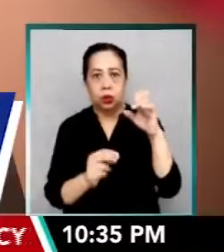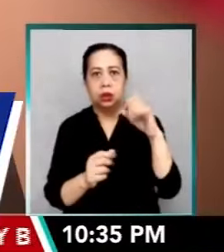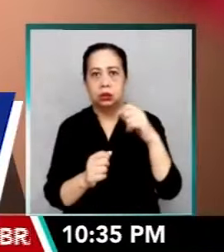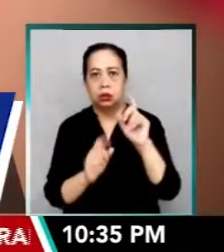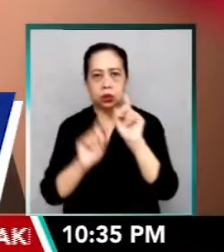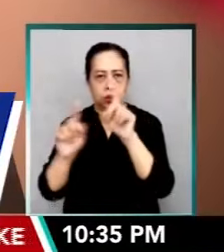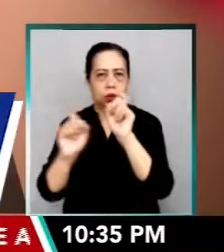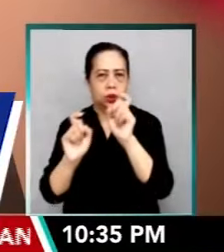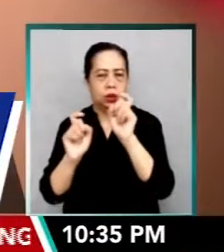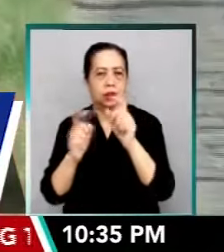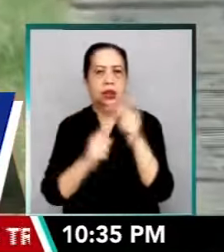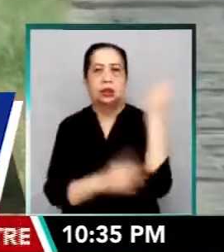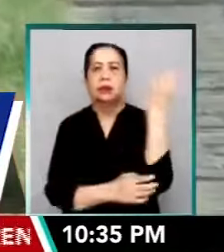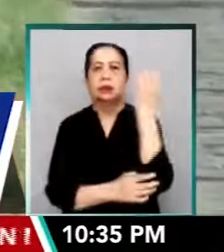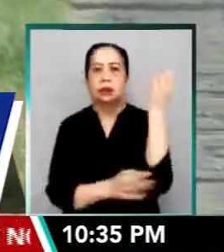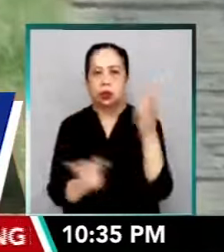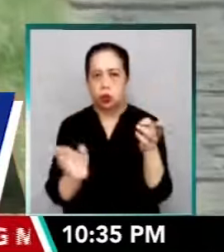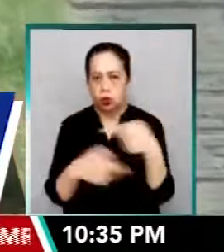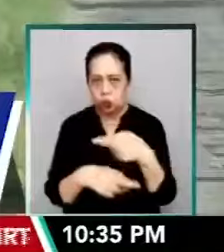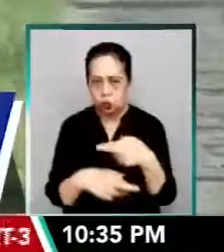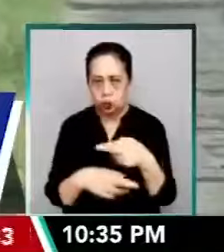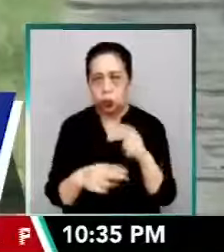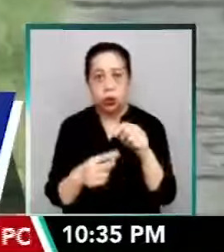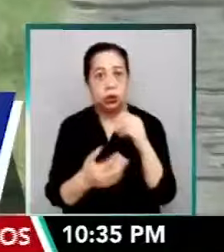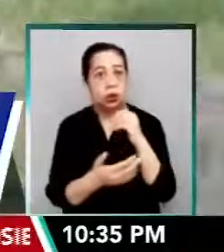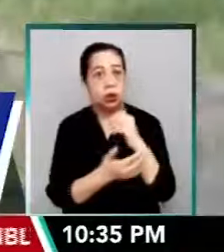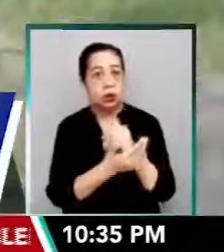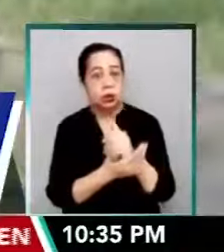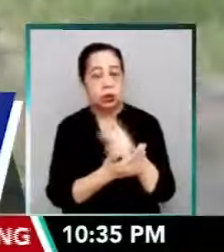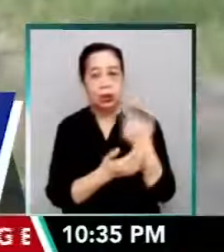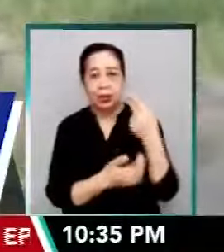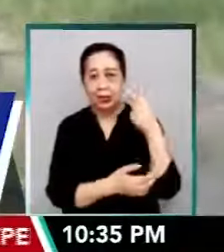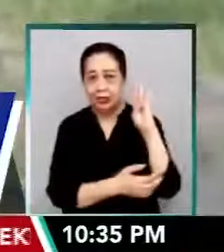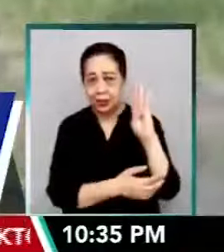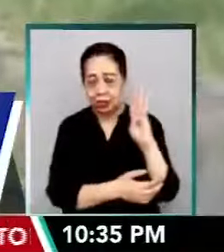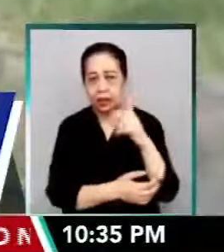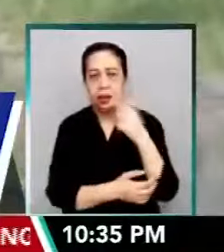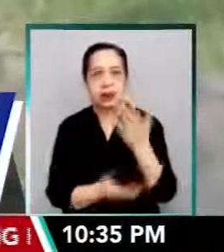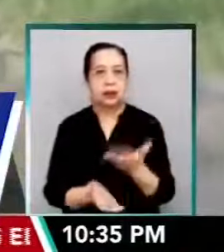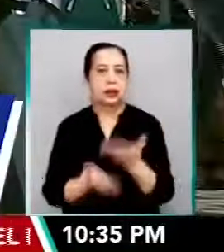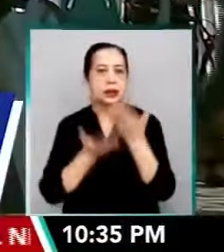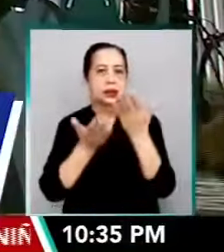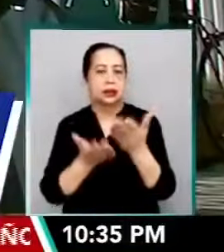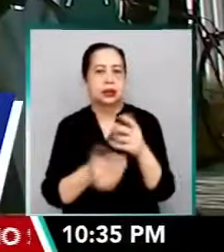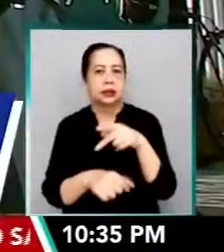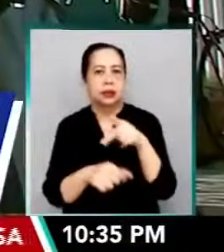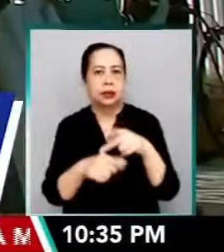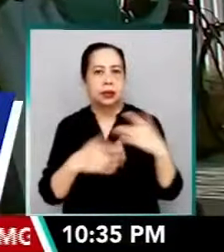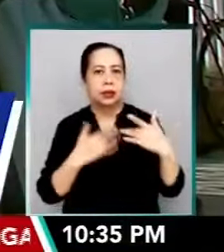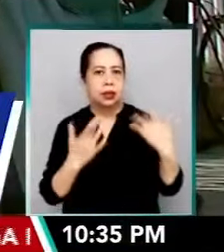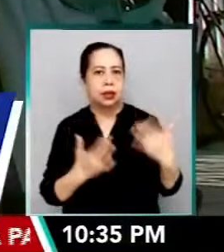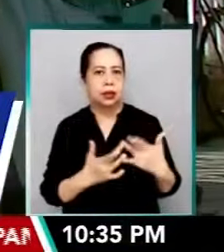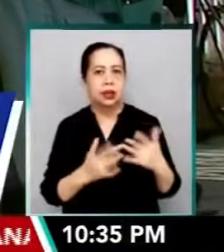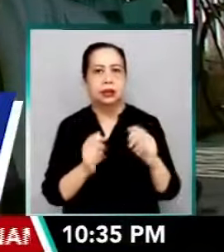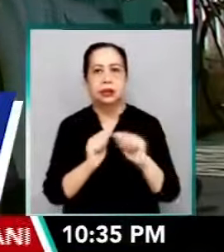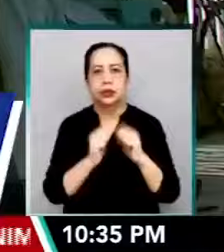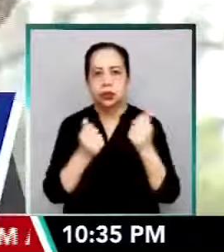sa emergency room. Para maiwasang maging hypertensive, isinusulong ng Philippine Heart Association